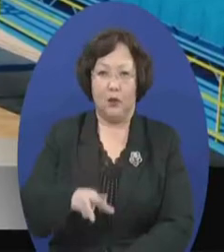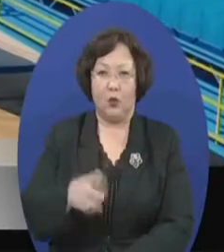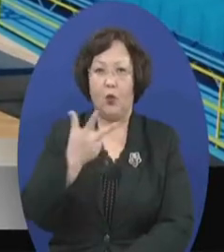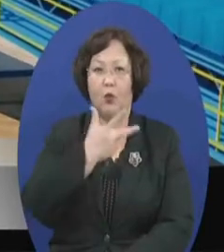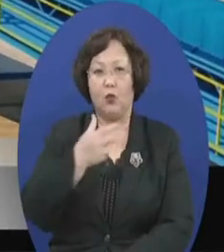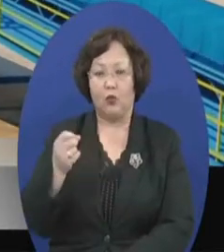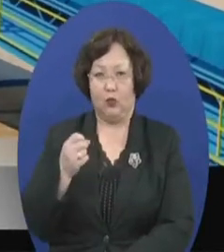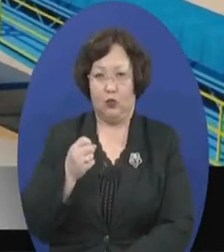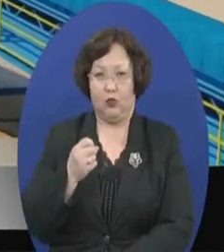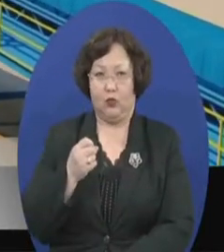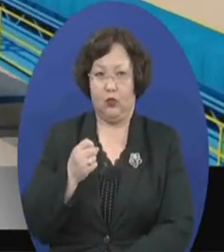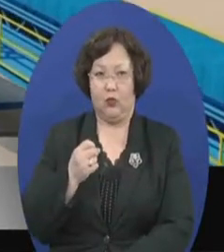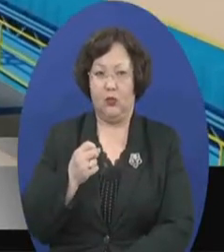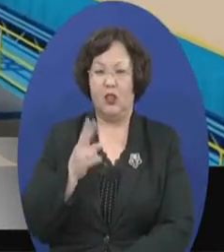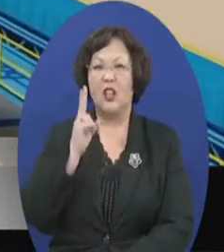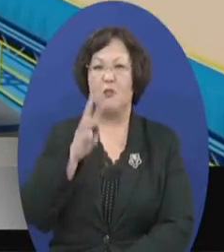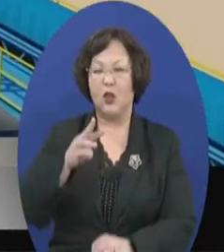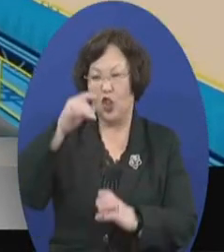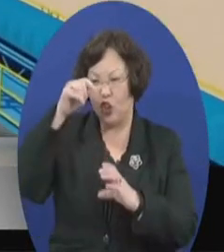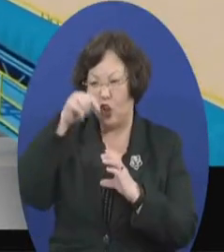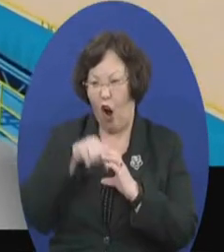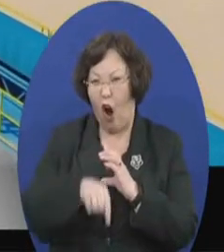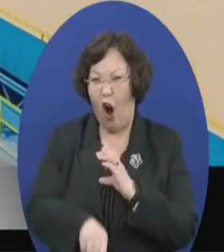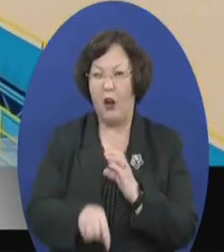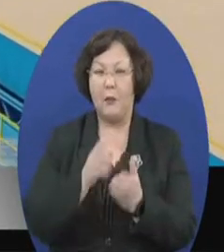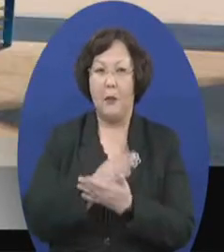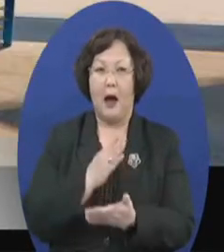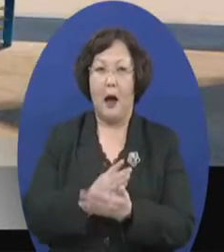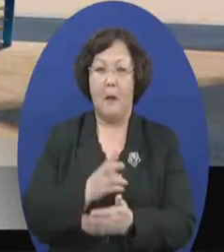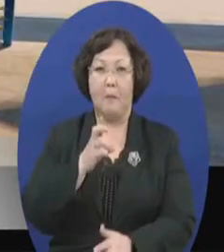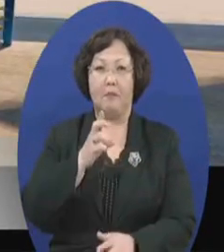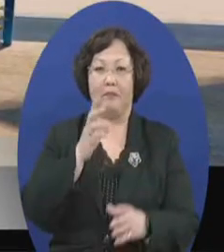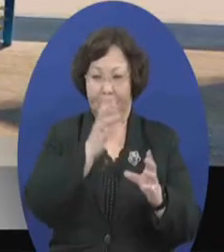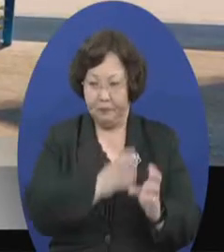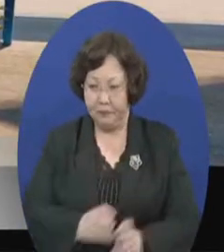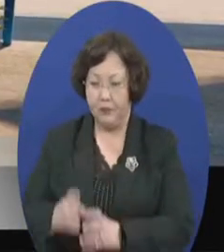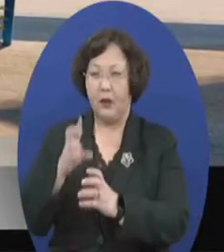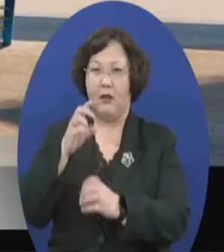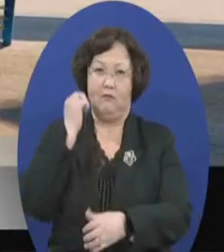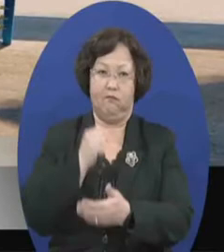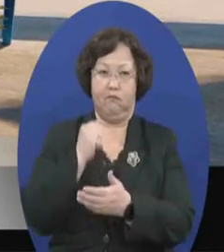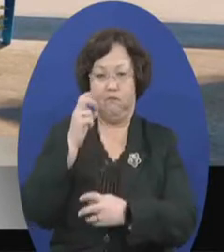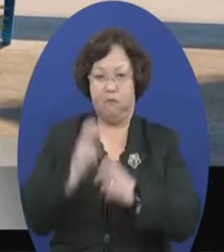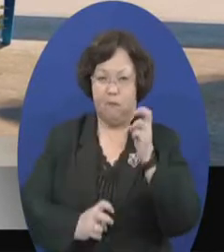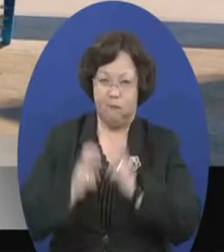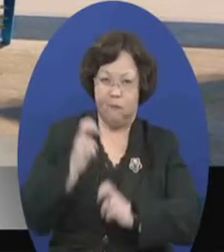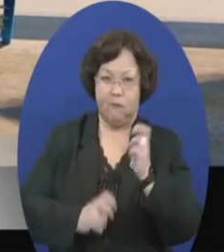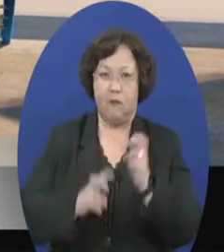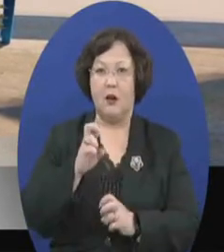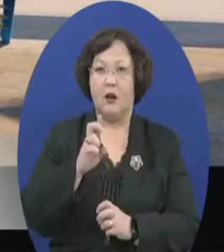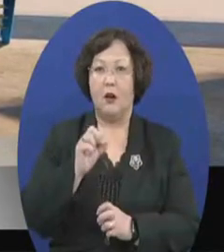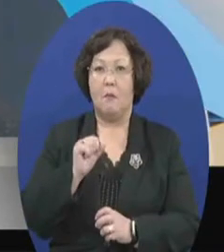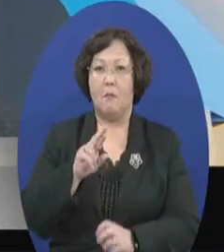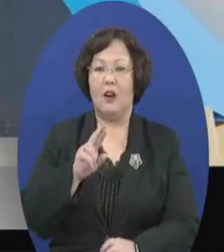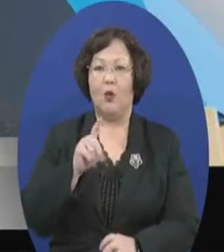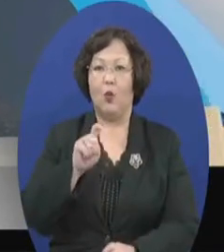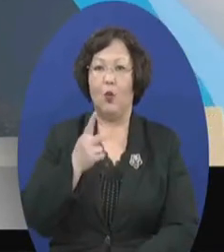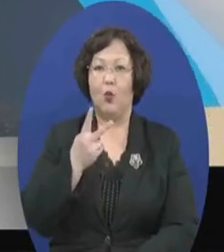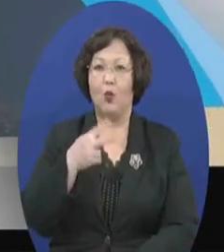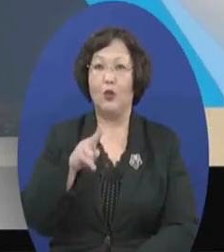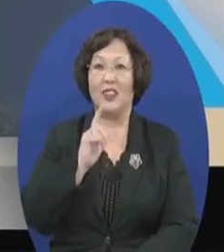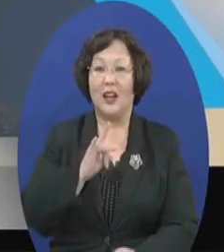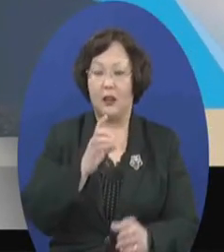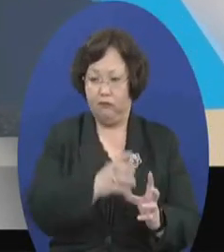гаруй километрийн доор байгаа. За ингээд баяжуулах үйлдвэрч шилжиж ирнэ. За нийтдээ энэ гүний уурхай ашиглалтанд орсоор өнөөдөр бол ил